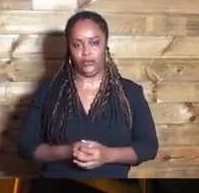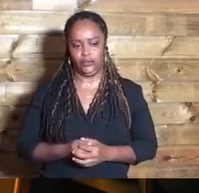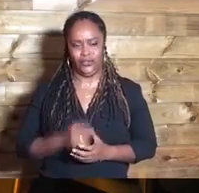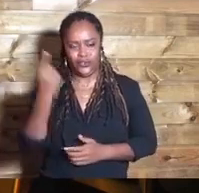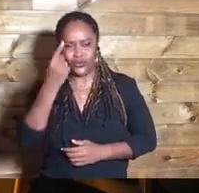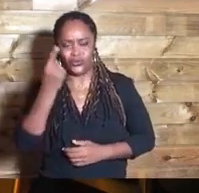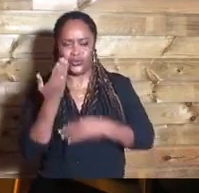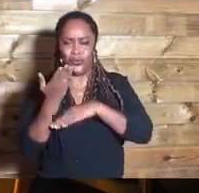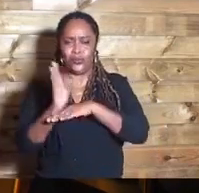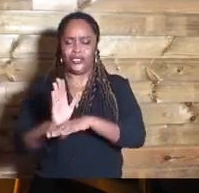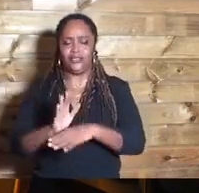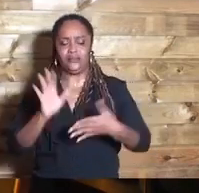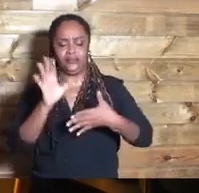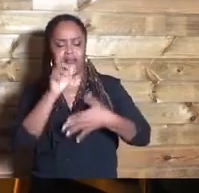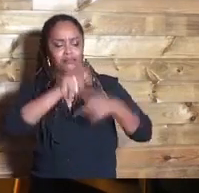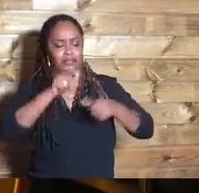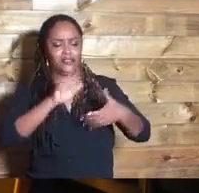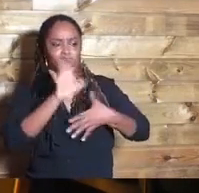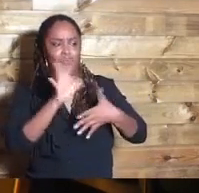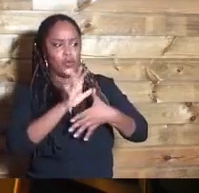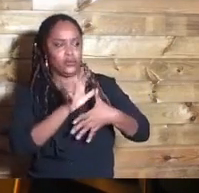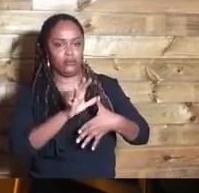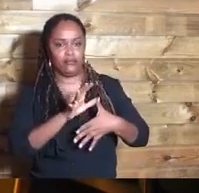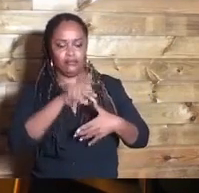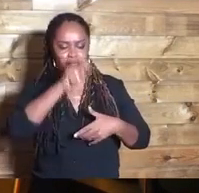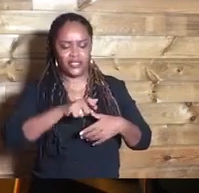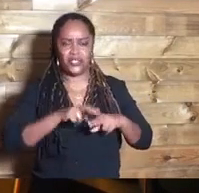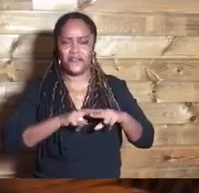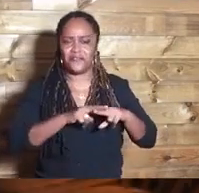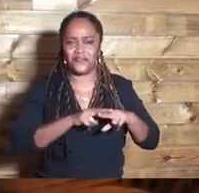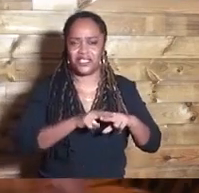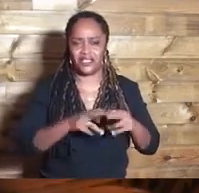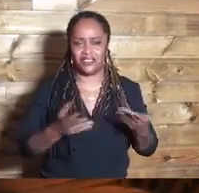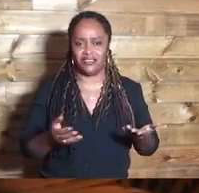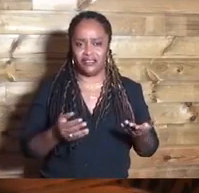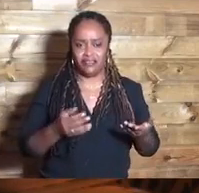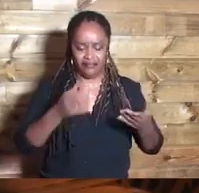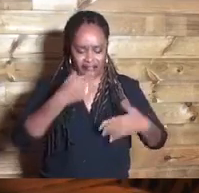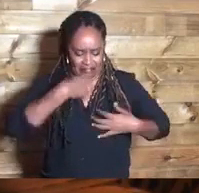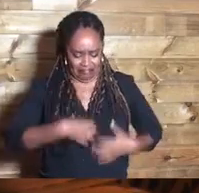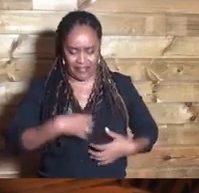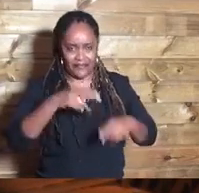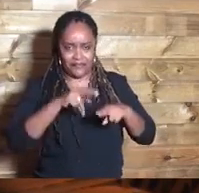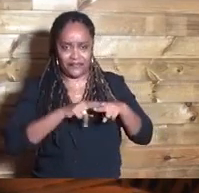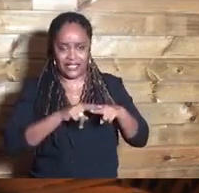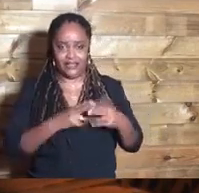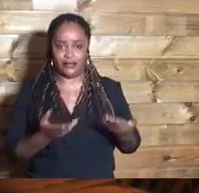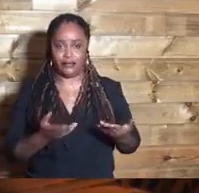Guadeloupéens, qu'on capon, comme monde qui vide, qui pas n'y a rien. Mais ça, c'est un parti à peuple nous. Ce n'est pas peuple